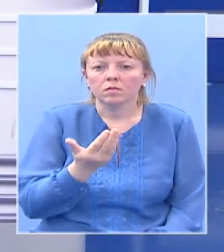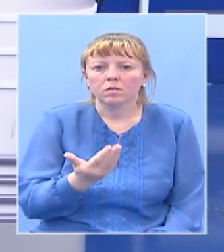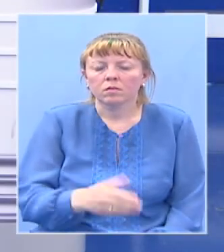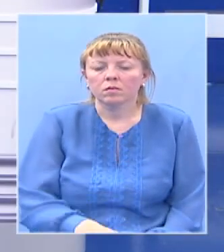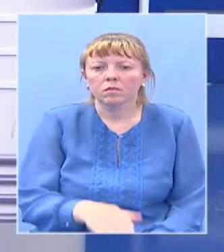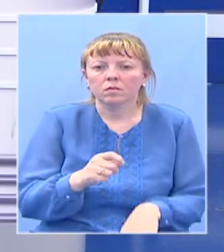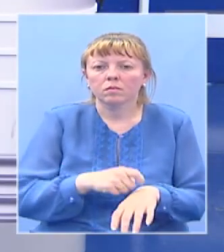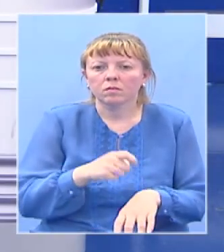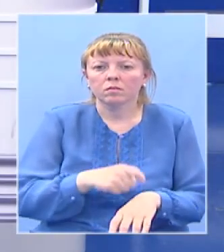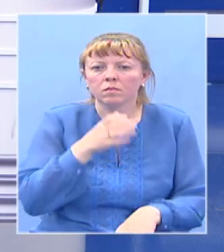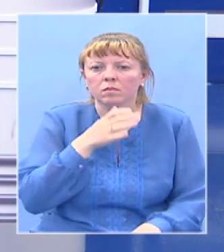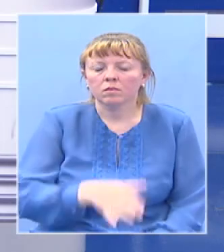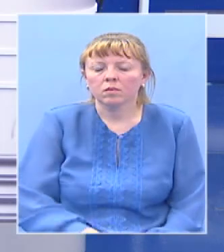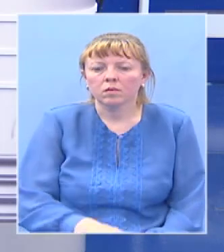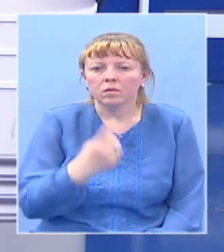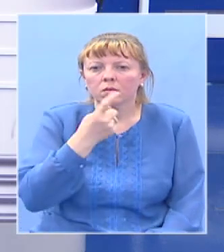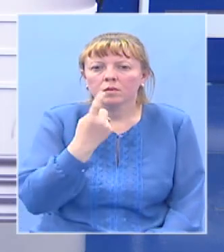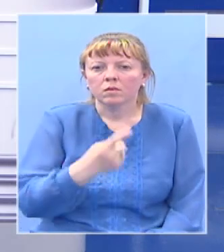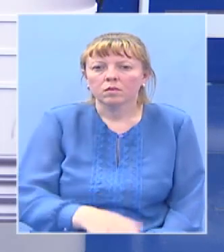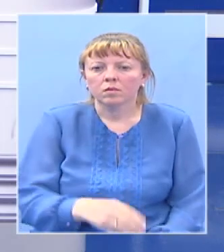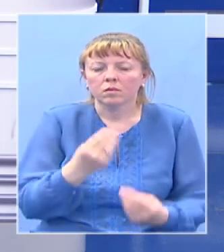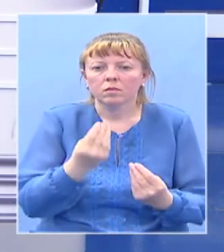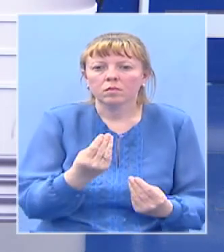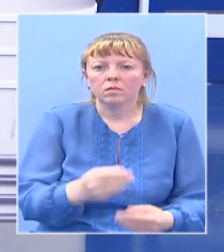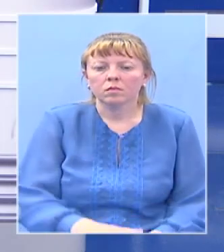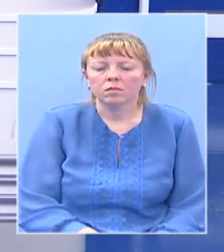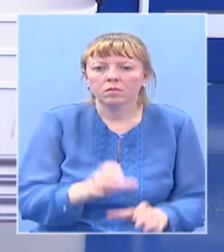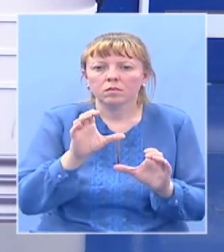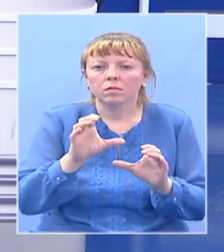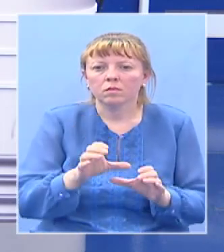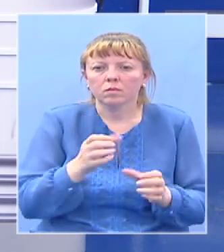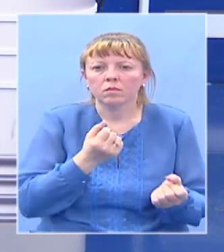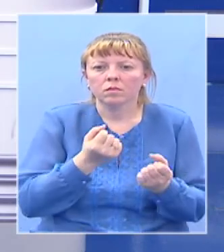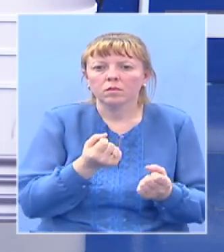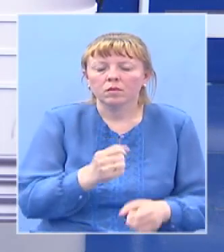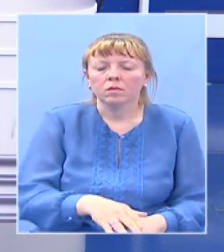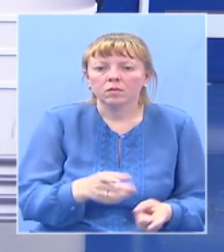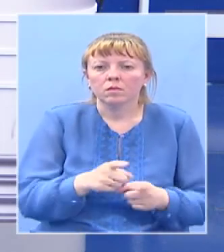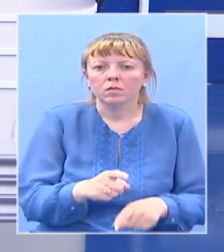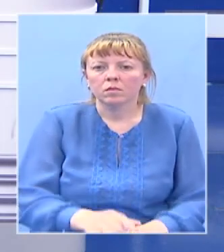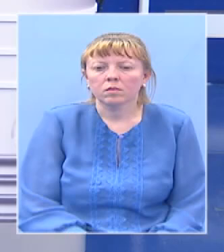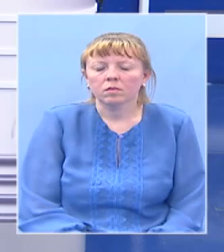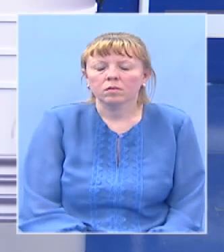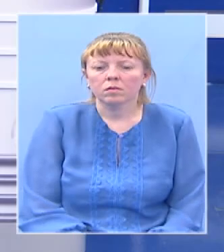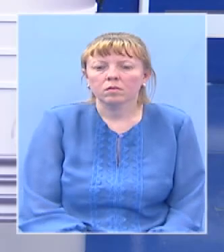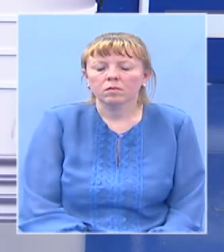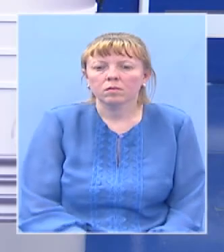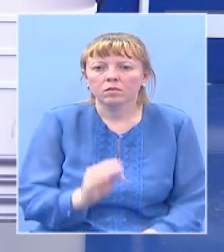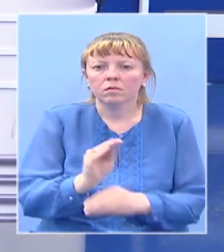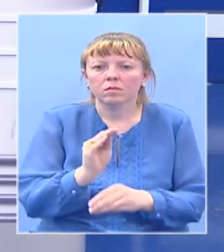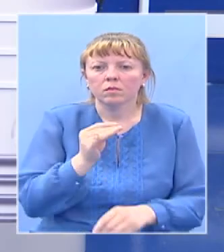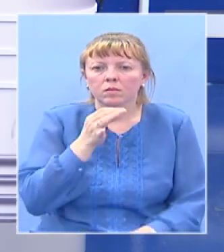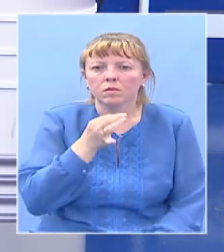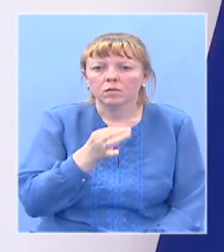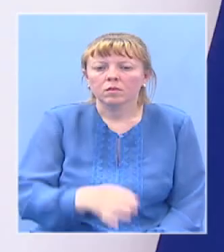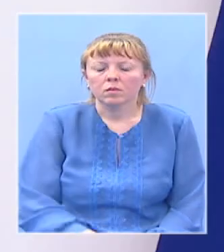данный момент с этого года внедрена Закон об автомобильных дорогах изменения дополнила с редакция